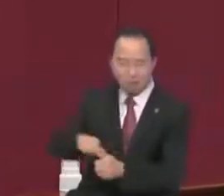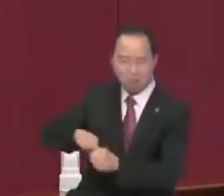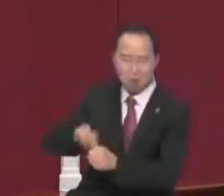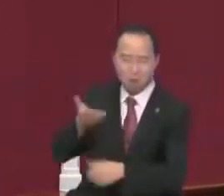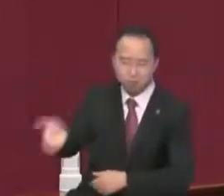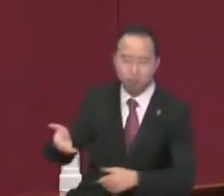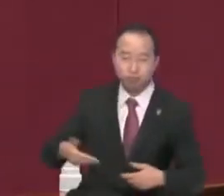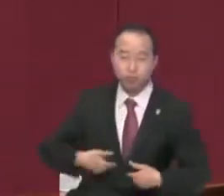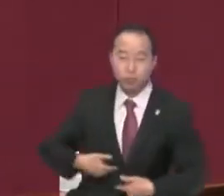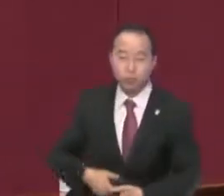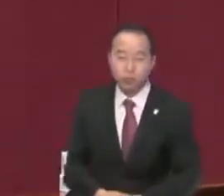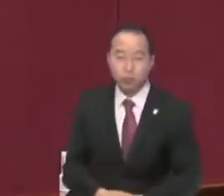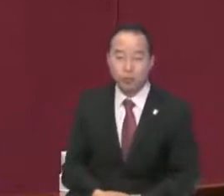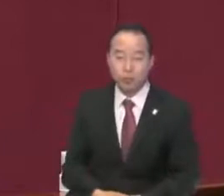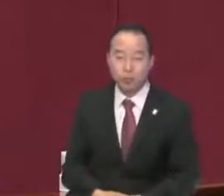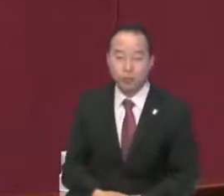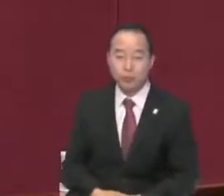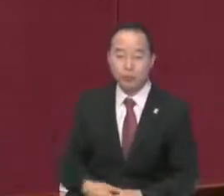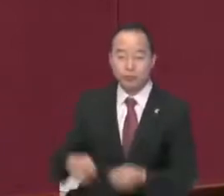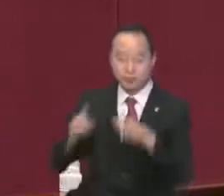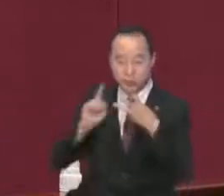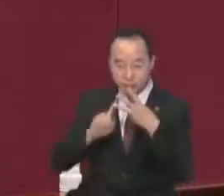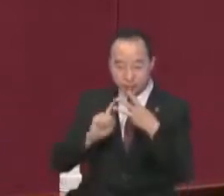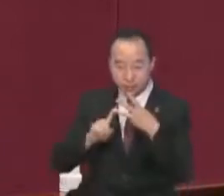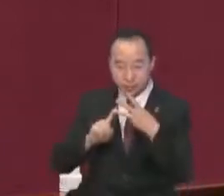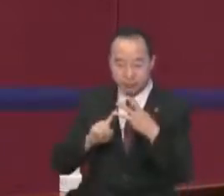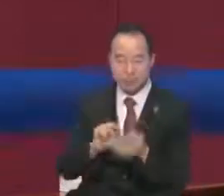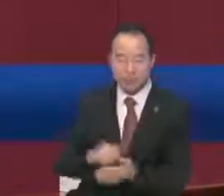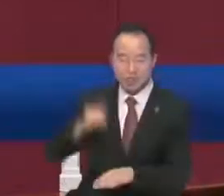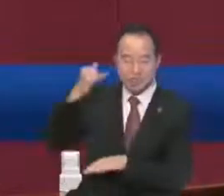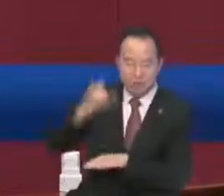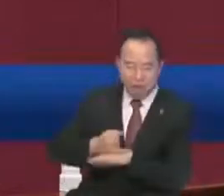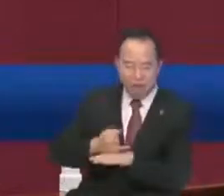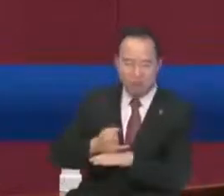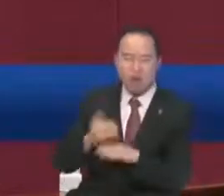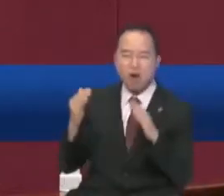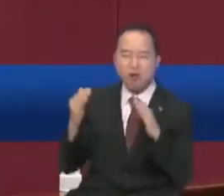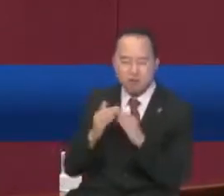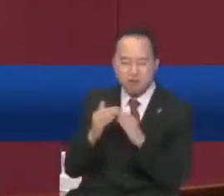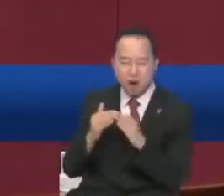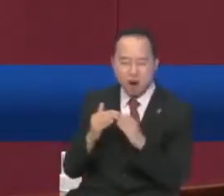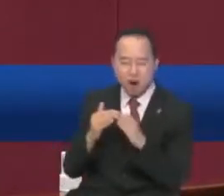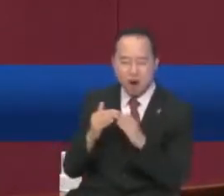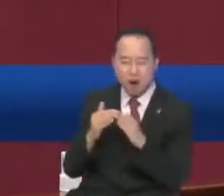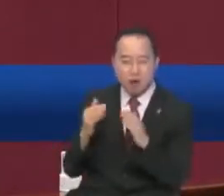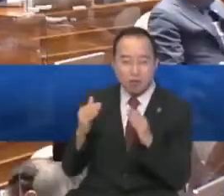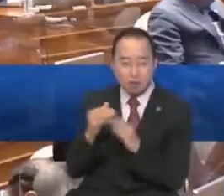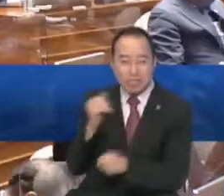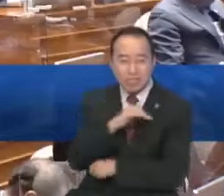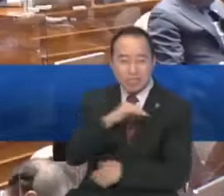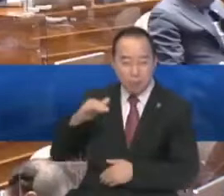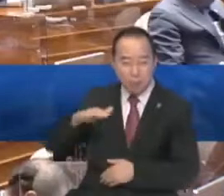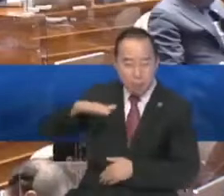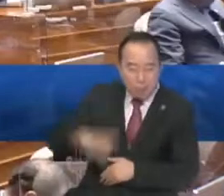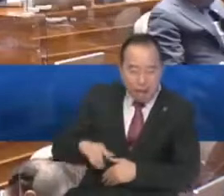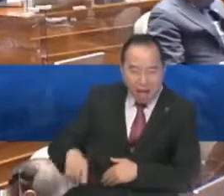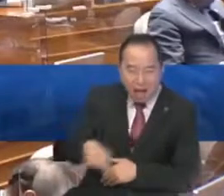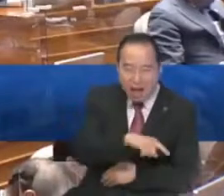합니다. 셋째, 최저 주거기준에도 미달하는 100만 가구의 주거기본권